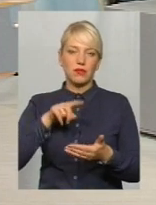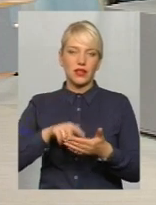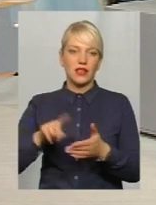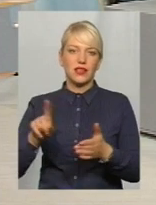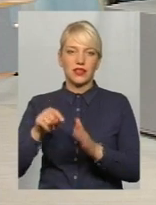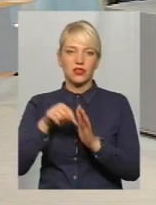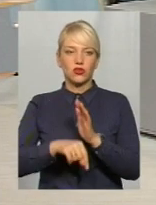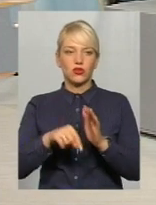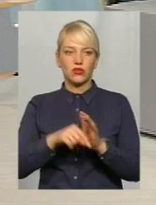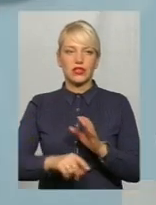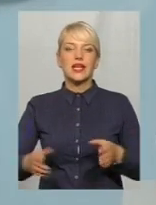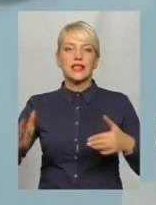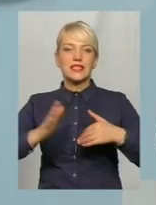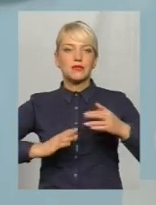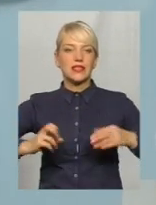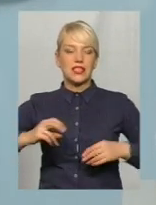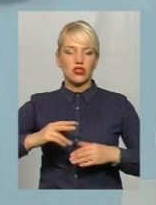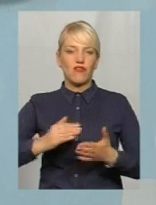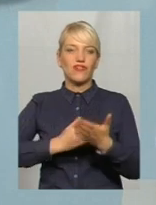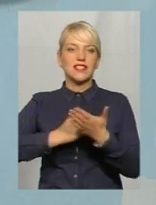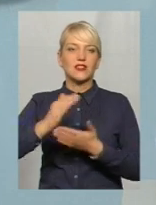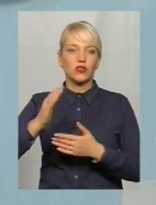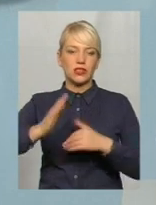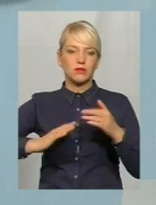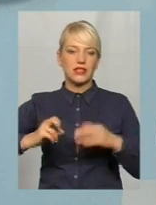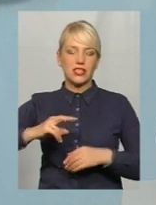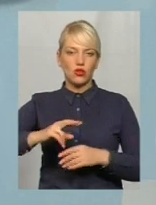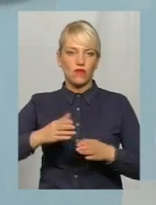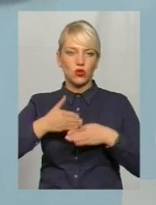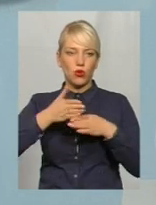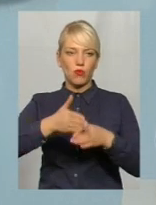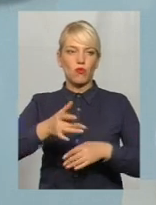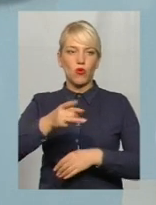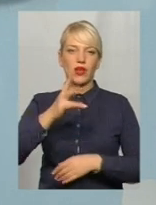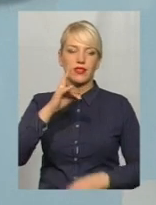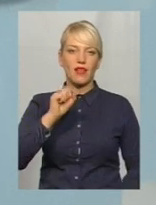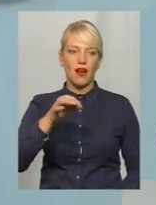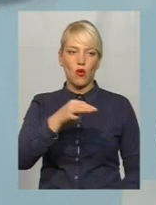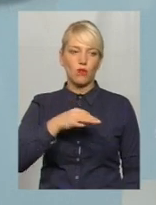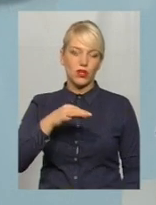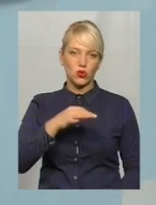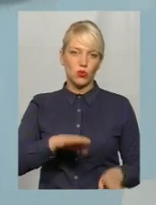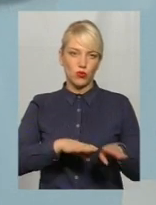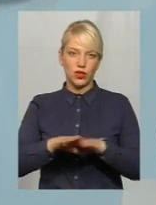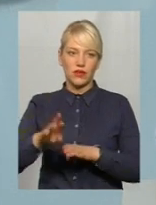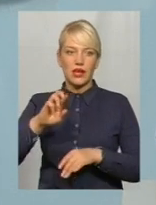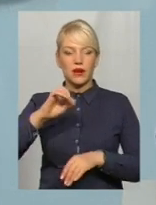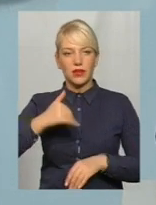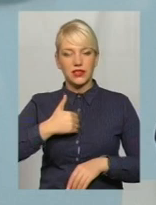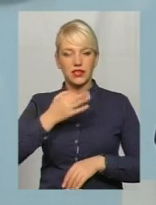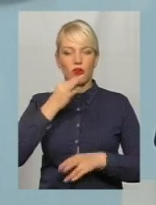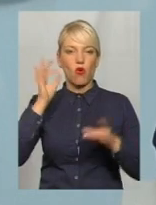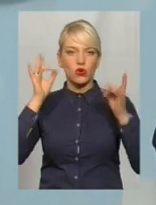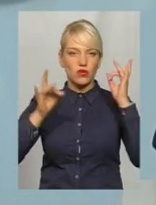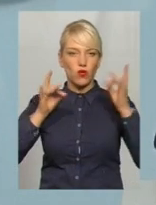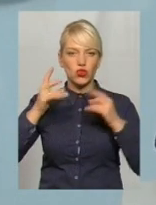стосуються спеціалізованої, високоспеціалізованої допомоги на обласному рівні. Ну, я хотіла би озвучити дві проблеми,